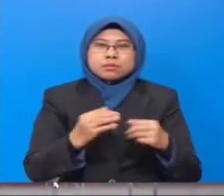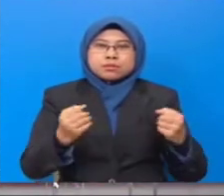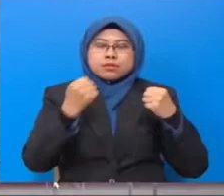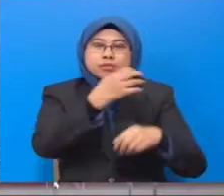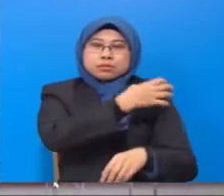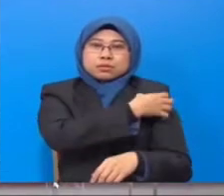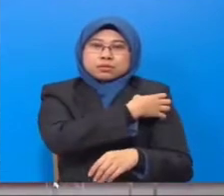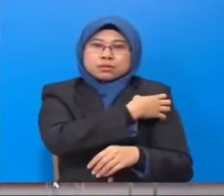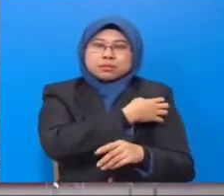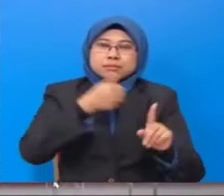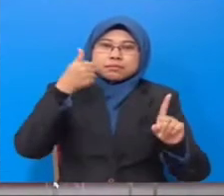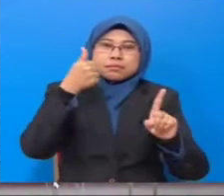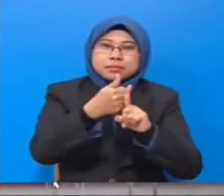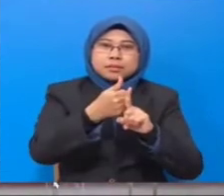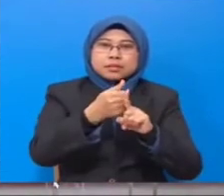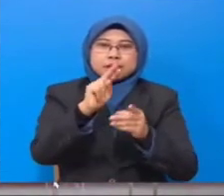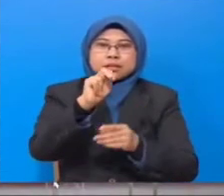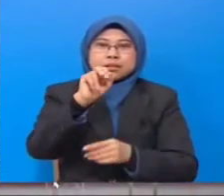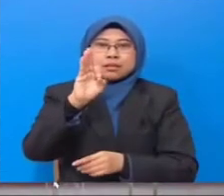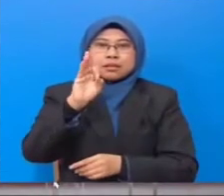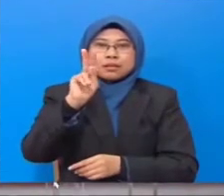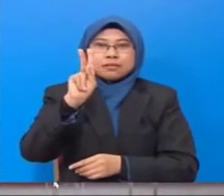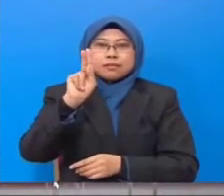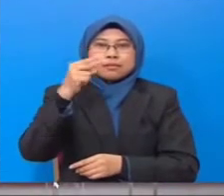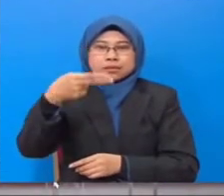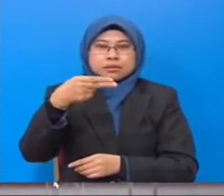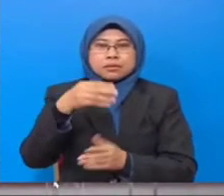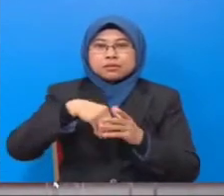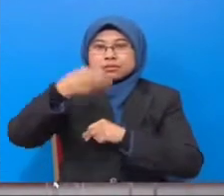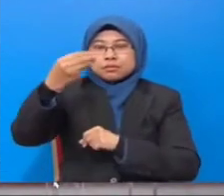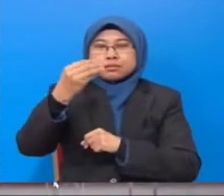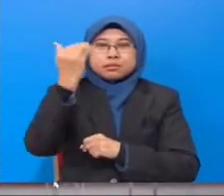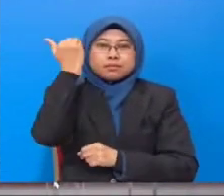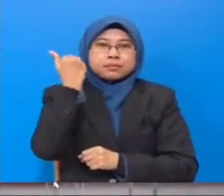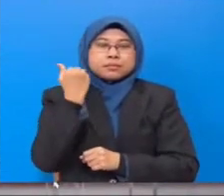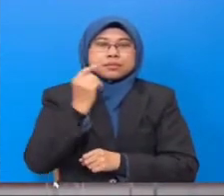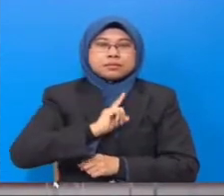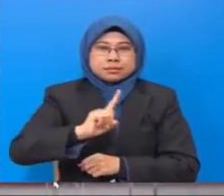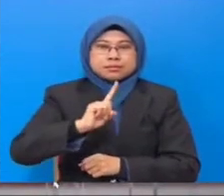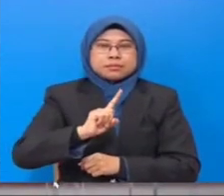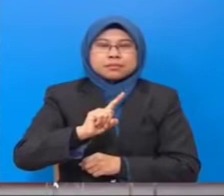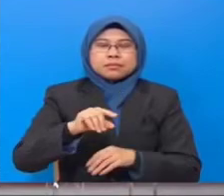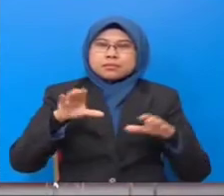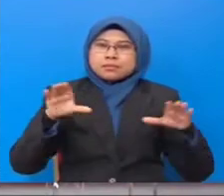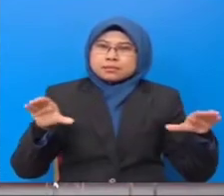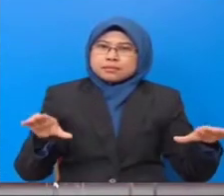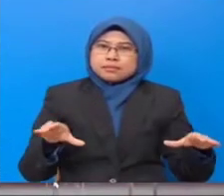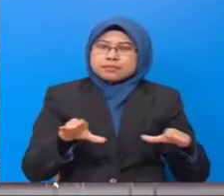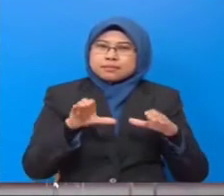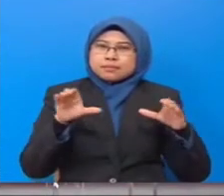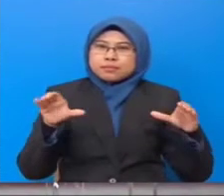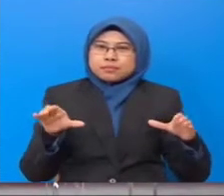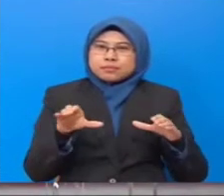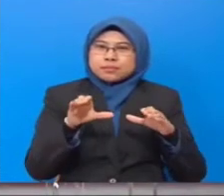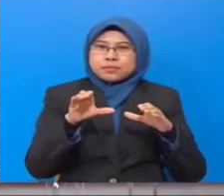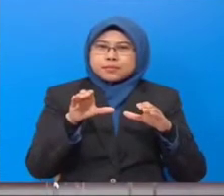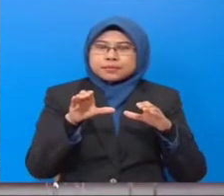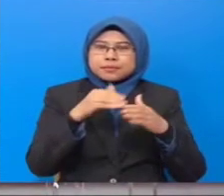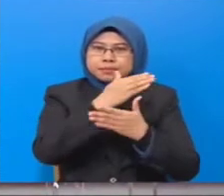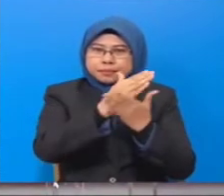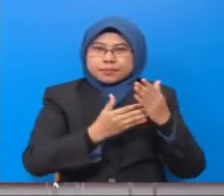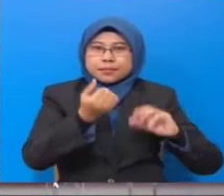yang dikeluarkan oleh Mahkamah Syariah berkenaan dengan pelaksanaan berkenaan dengan